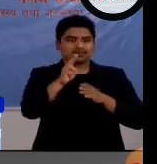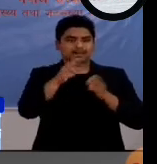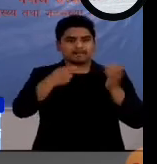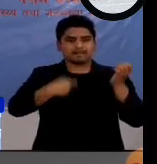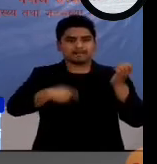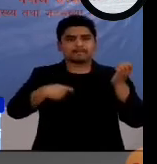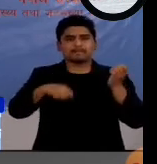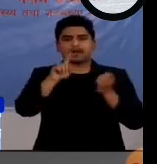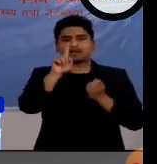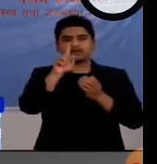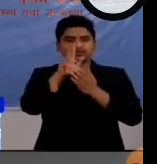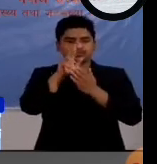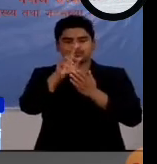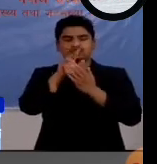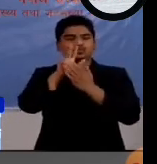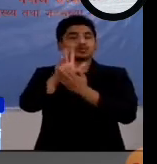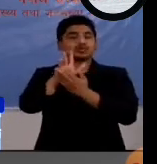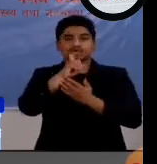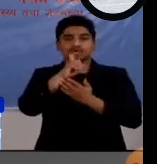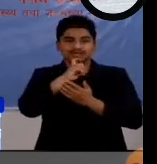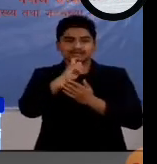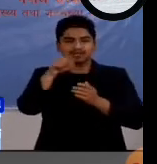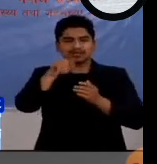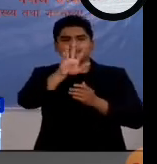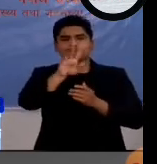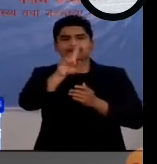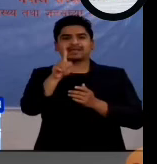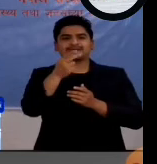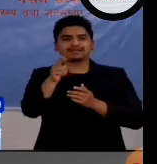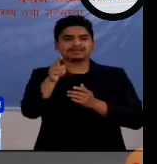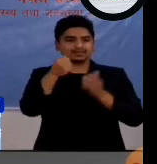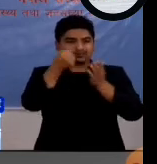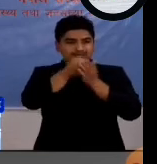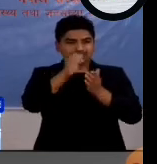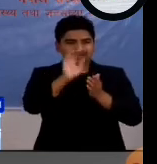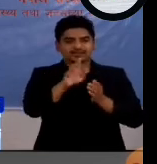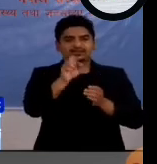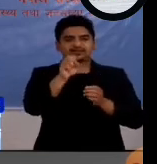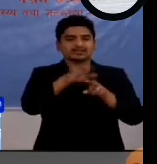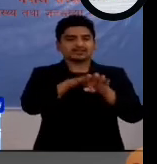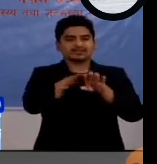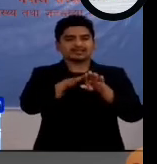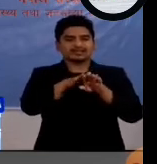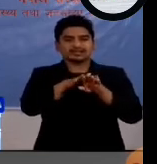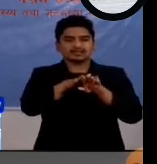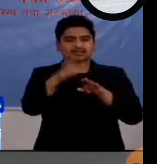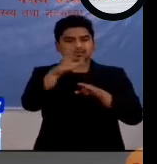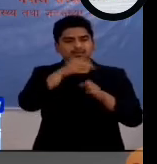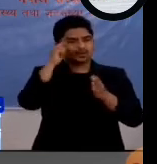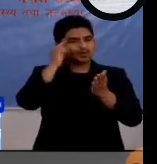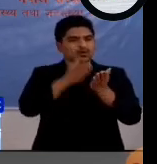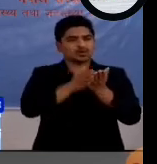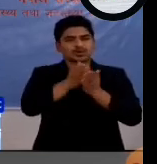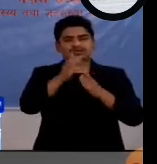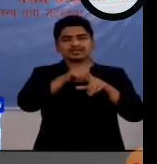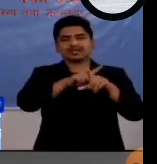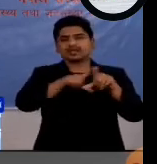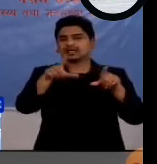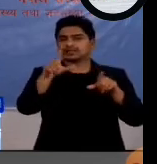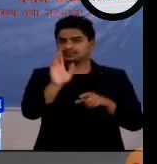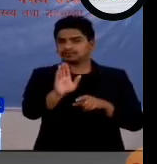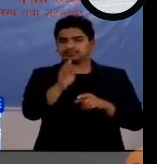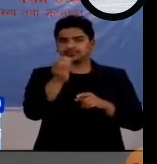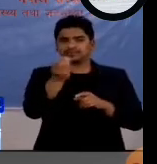गते र अहिले 51 वटा पुगेको छ। तर धेरै जसोको संक्रमितहरूको लक्षण विहीन